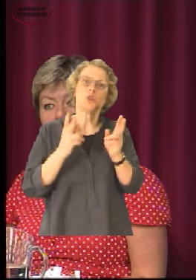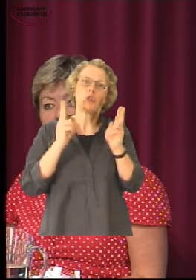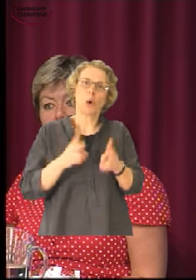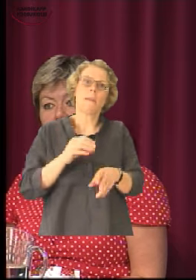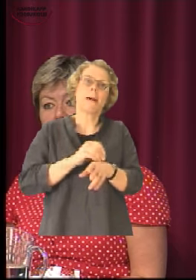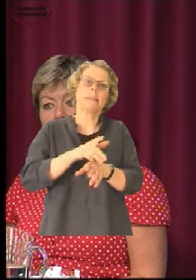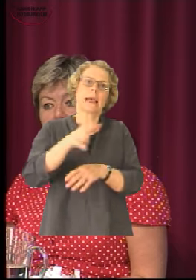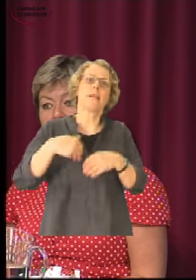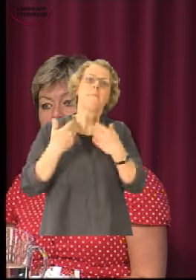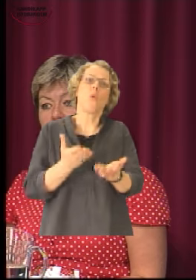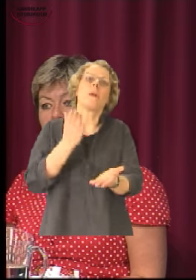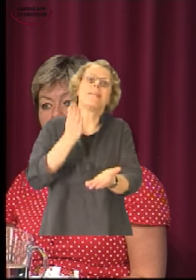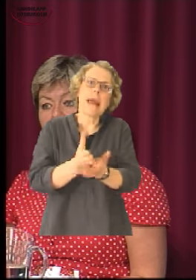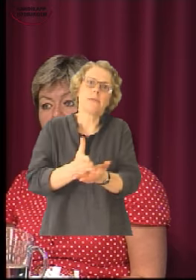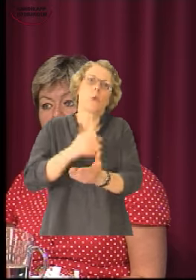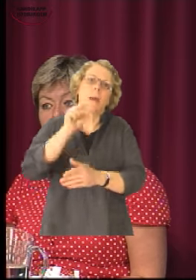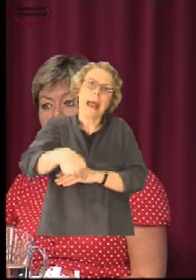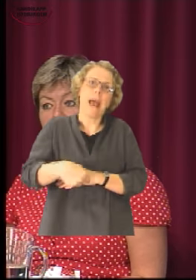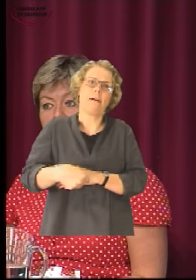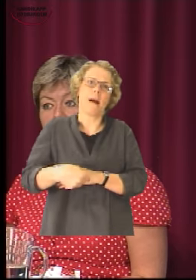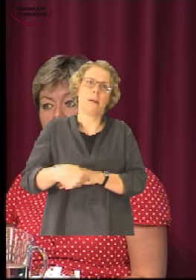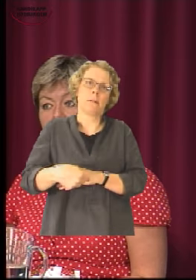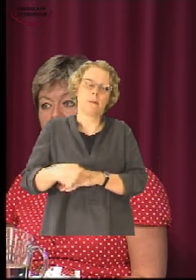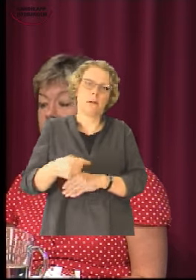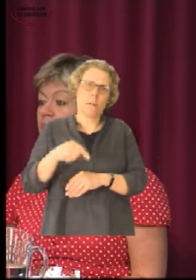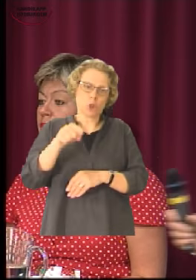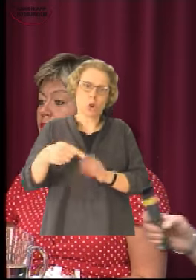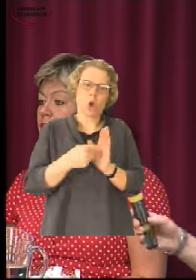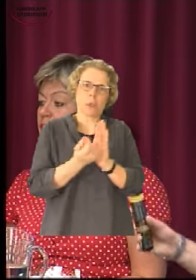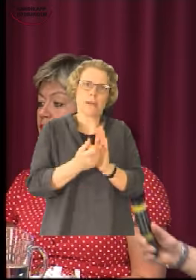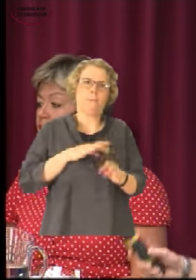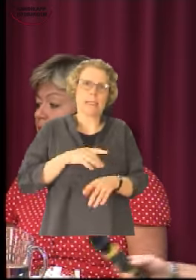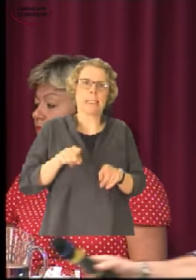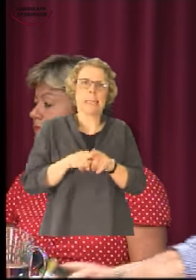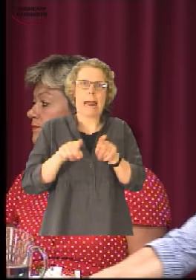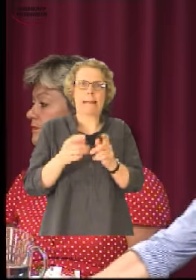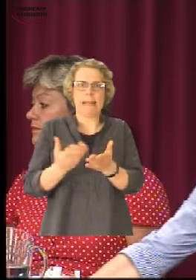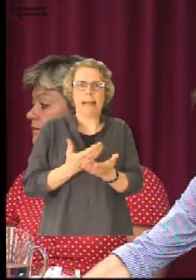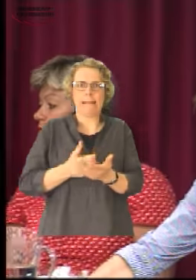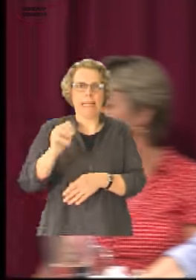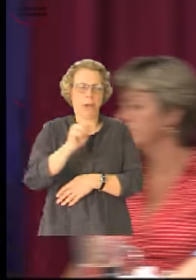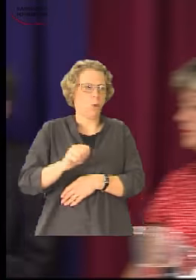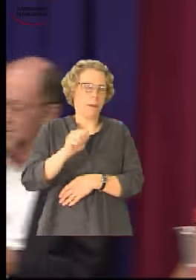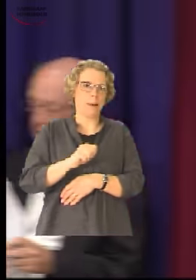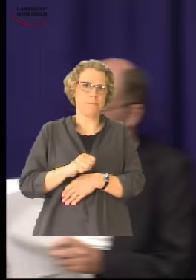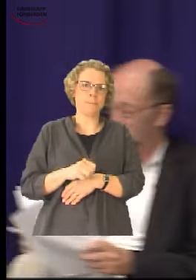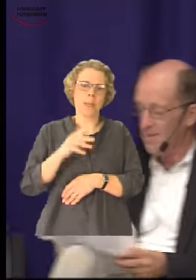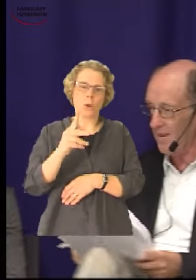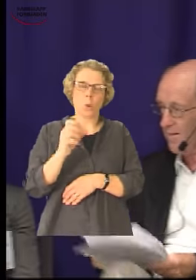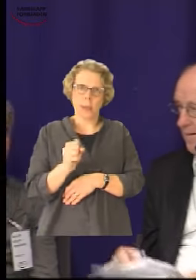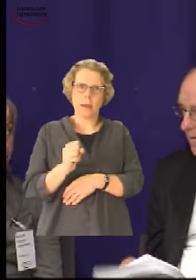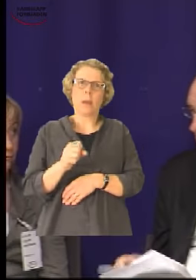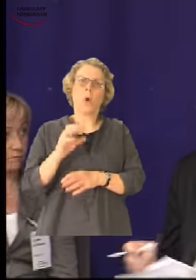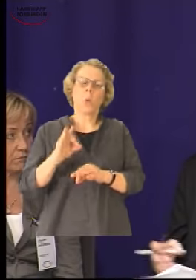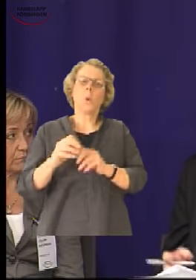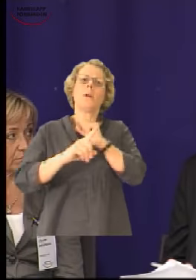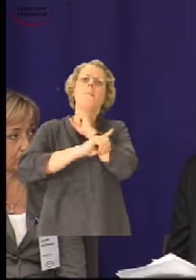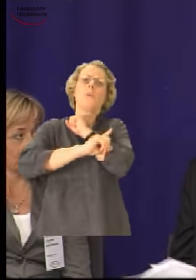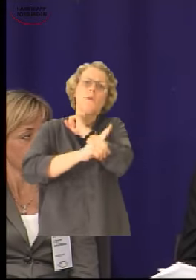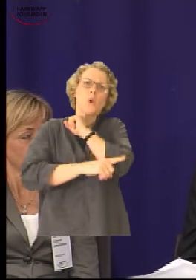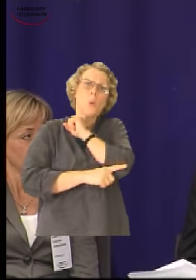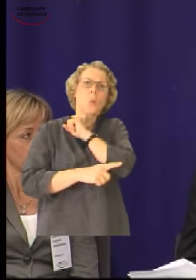i många av våra grannländer i Europa. Hur ser ni från professionen på att patienterna